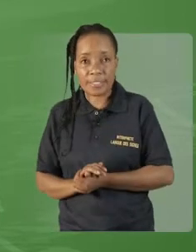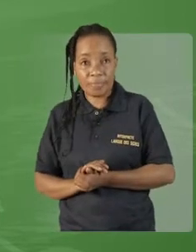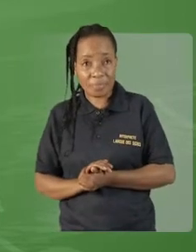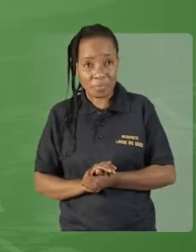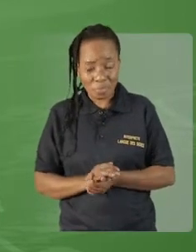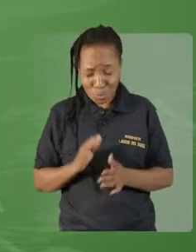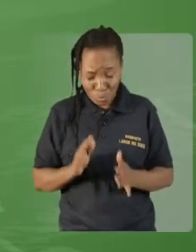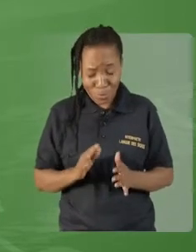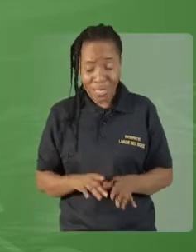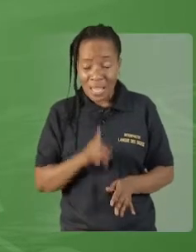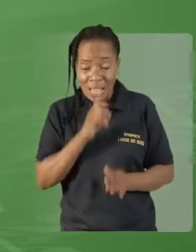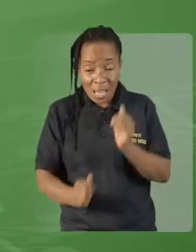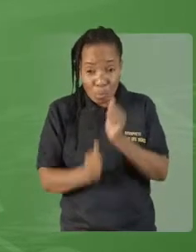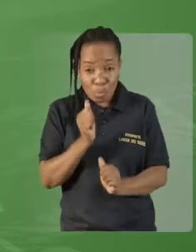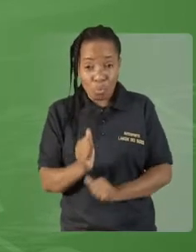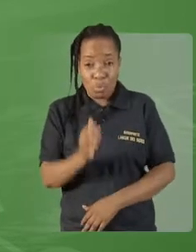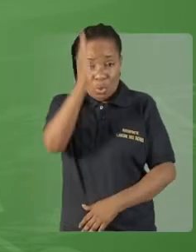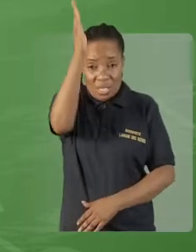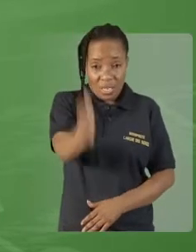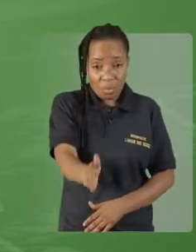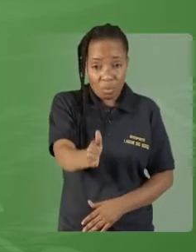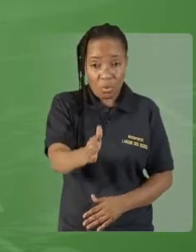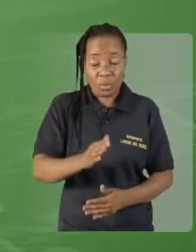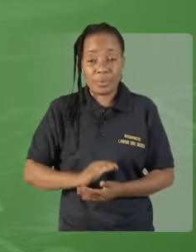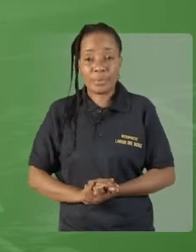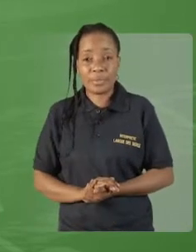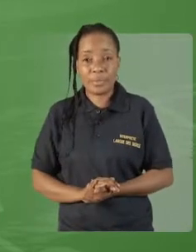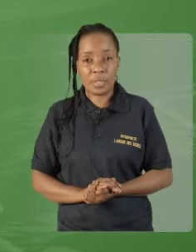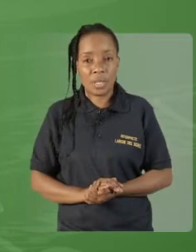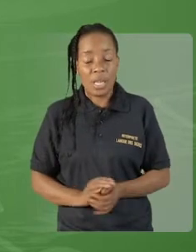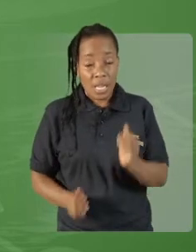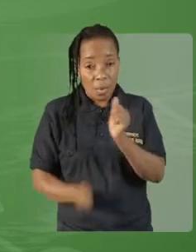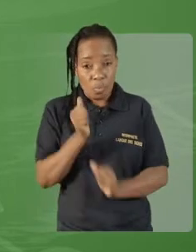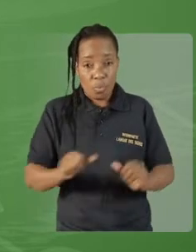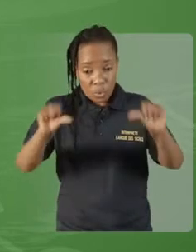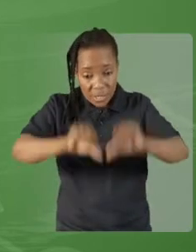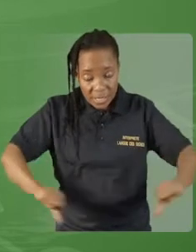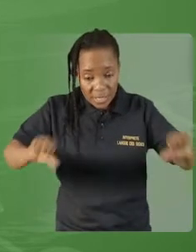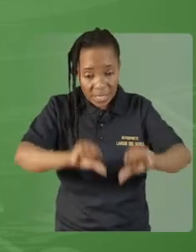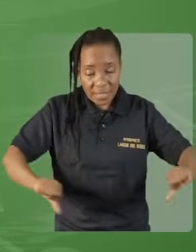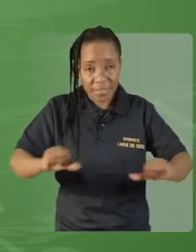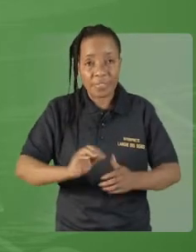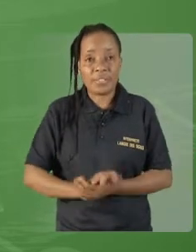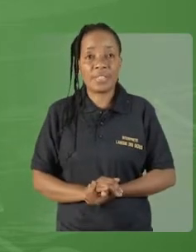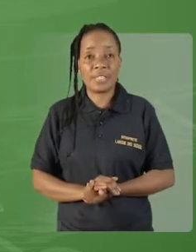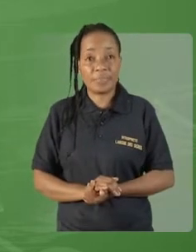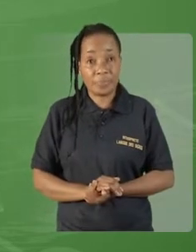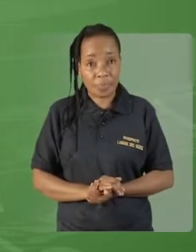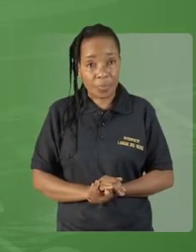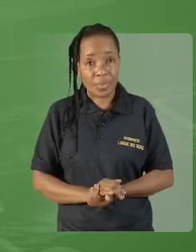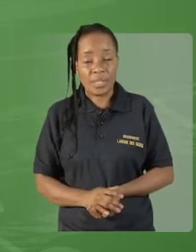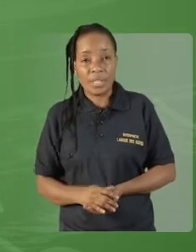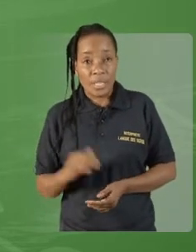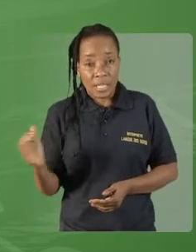réel pour une approche plus rigoureuse, plus objective et plus scientifique qui